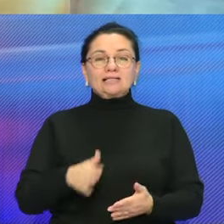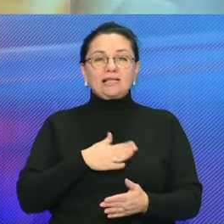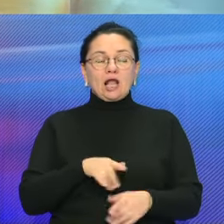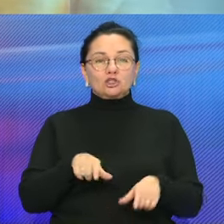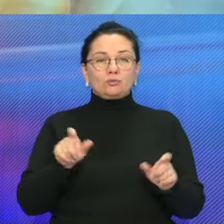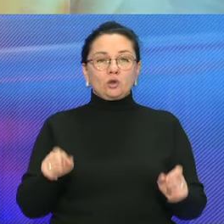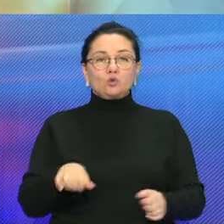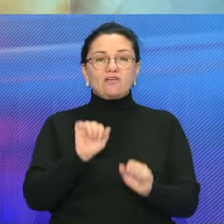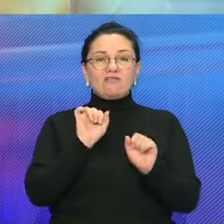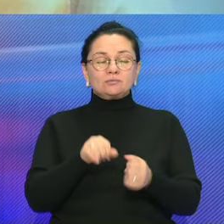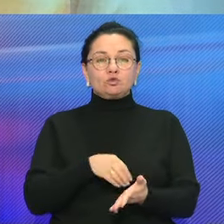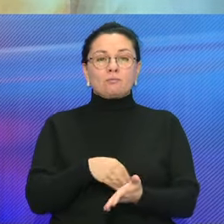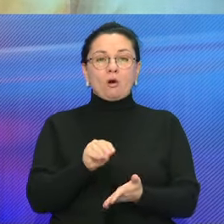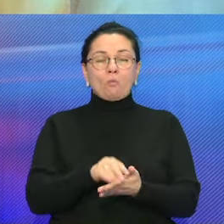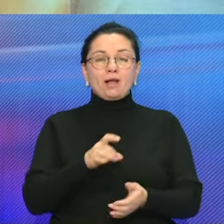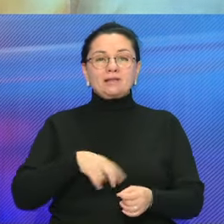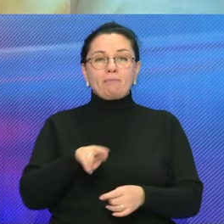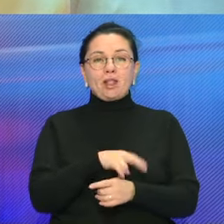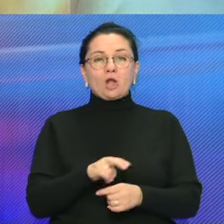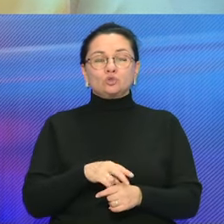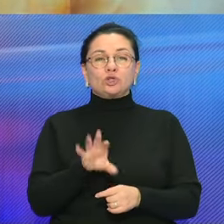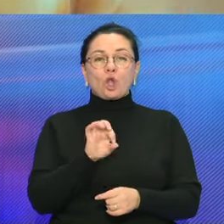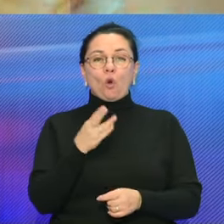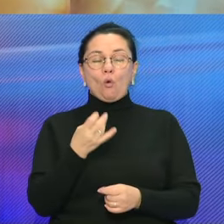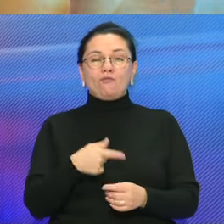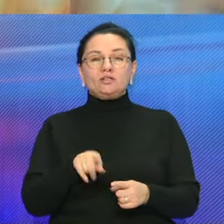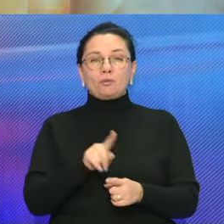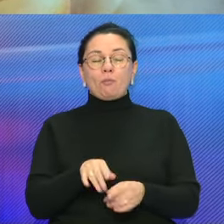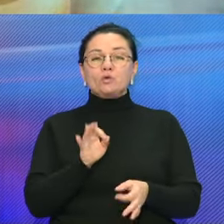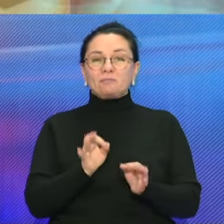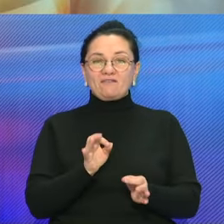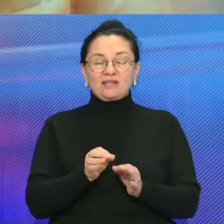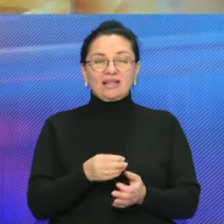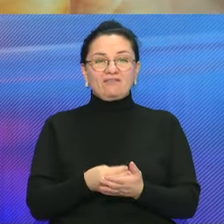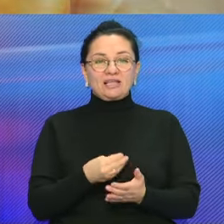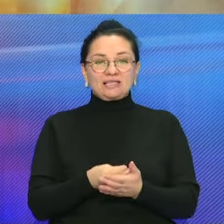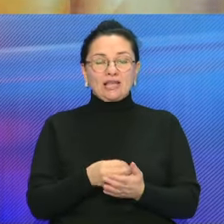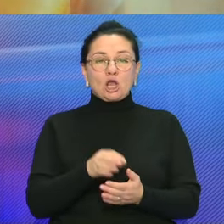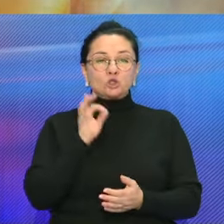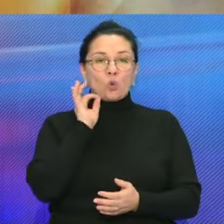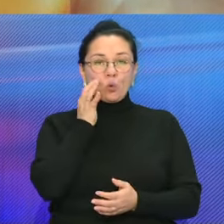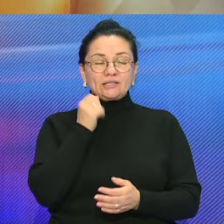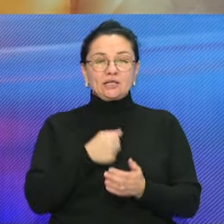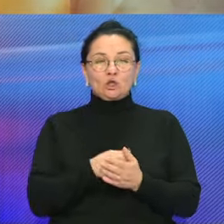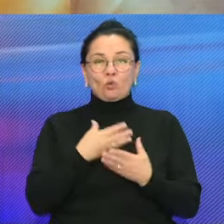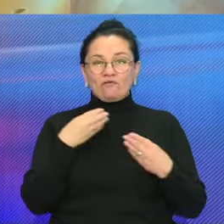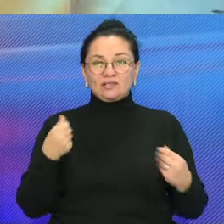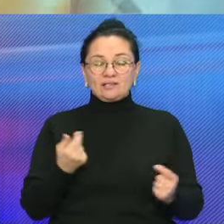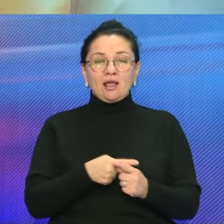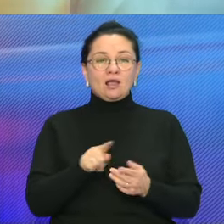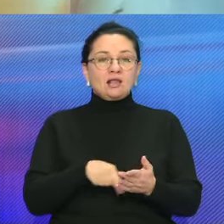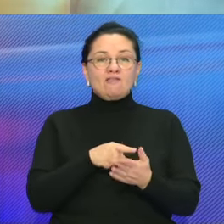грамадзянам магчымасці купляць беларускую гародніну па справядлівых коштах з восені да вясны. Гэтае пытанне